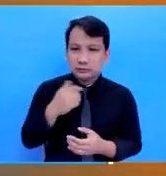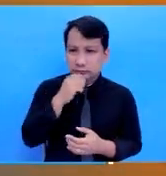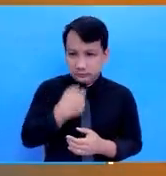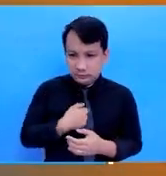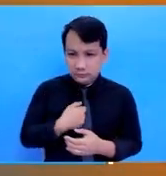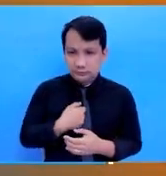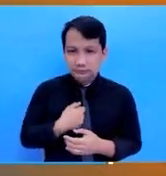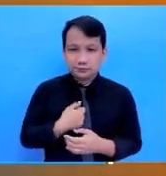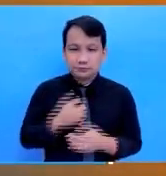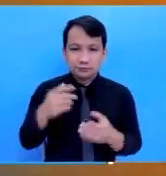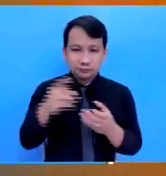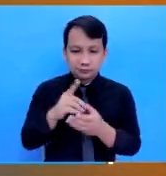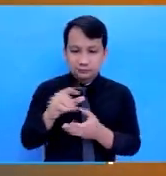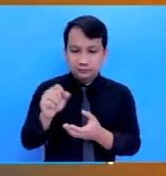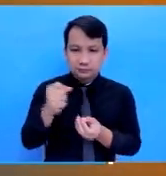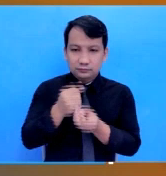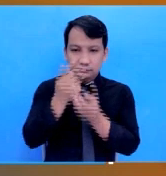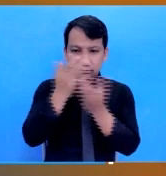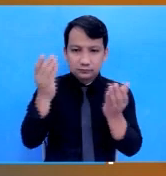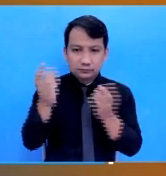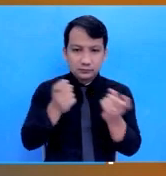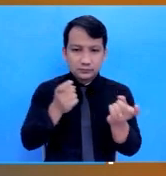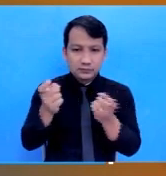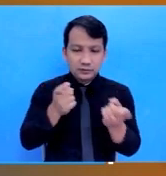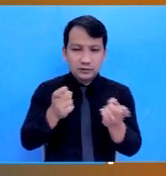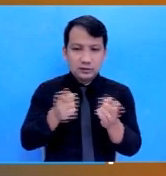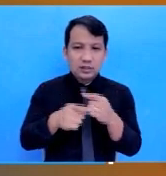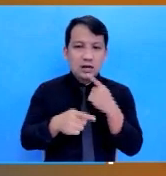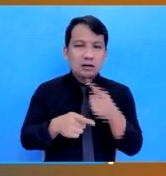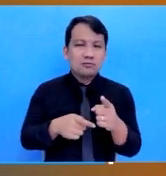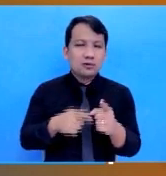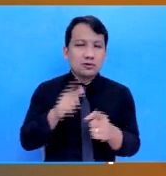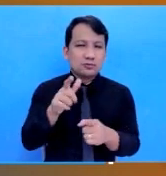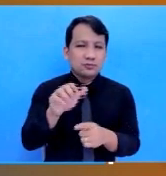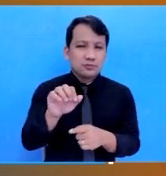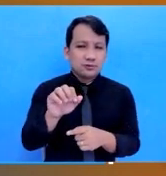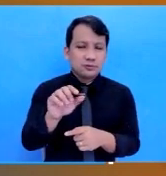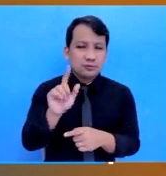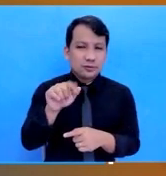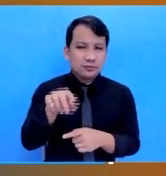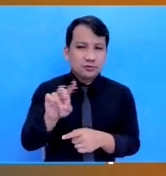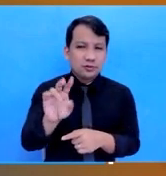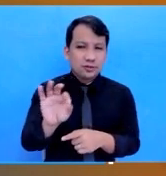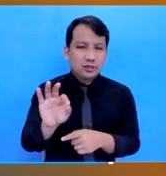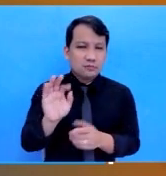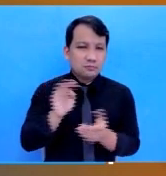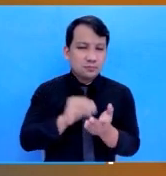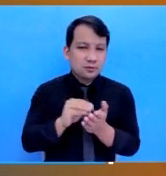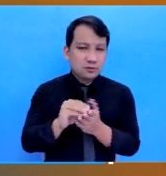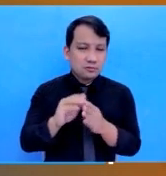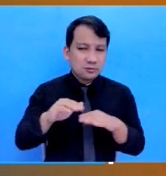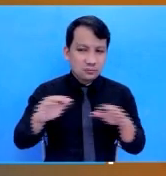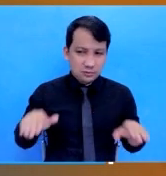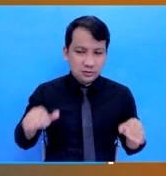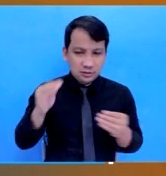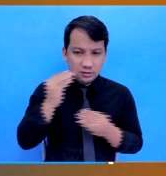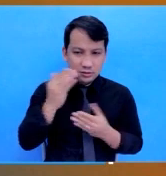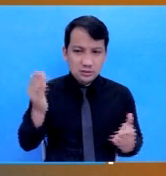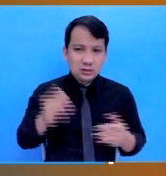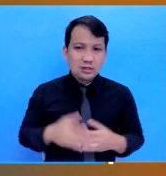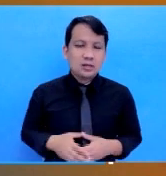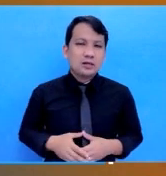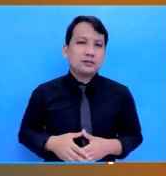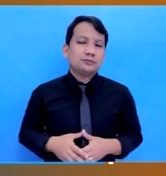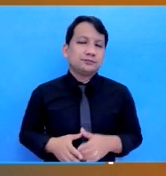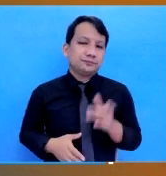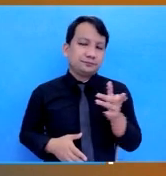datos ng Center for Disease Control and Prevention, sa 26.9 million na kaso ng diabetes sa buong mundo noong